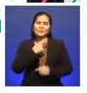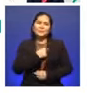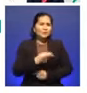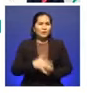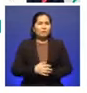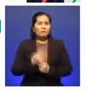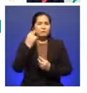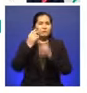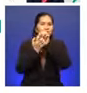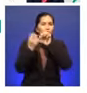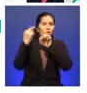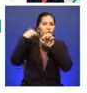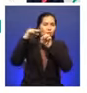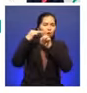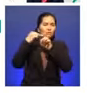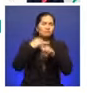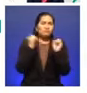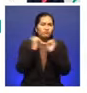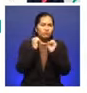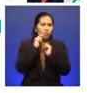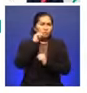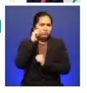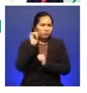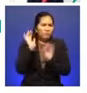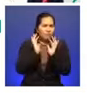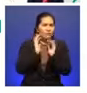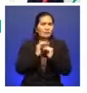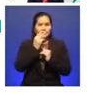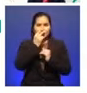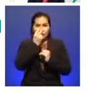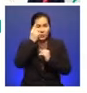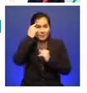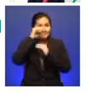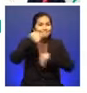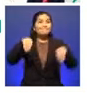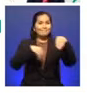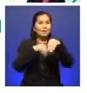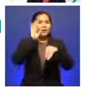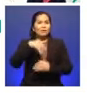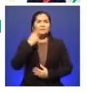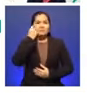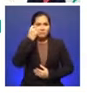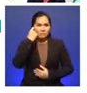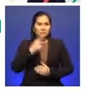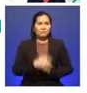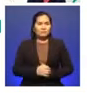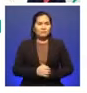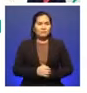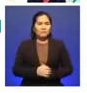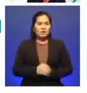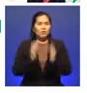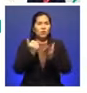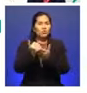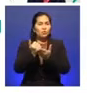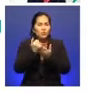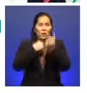ฟันทุกครั้งก็จะกลัวที่จะต้องถอนฟันแต่มองอีกมุมหนึ่งก็เข้าใจจะมีใครสักกี่คนที่มา